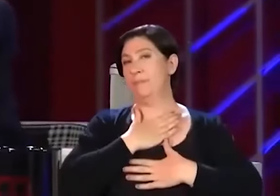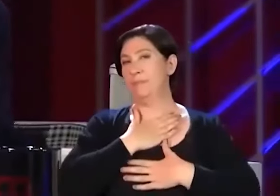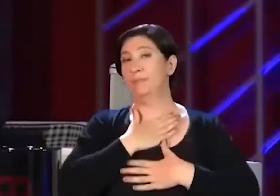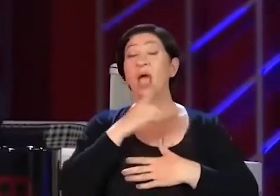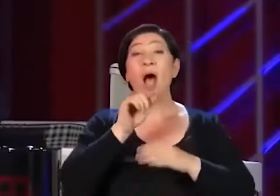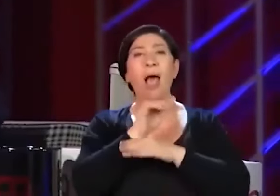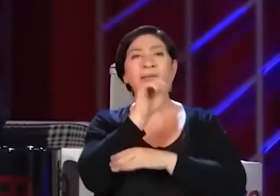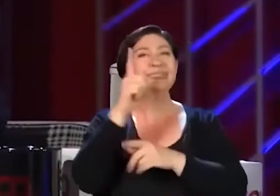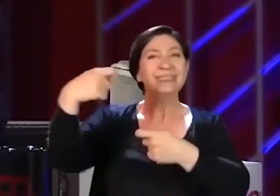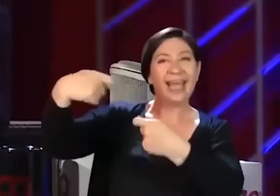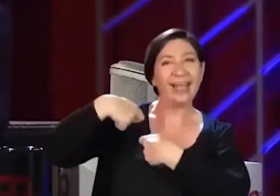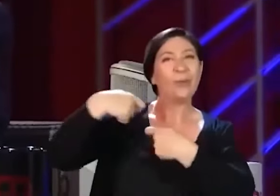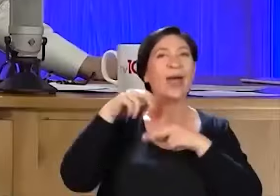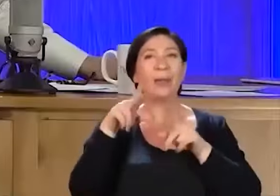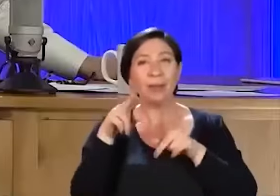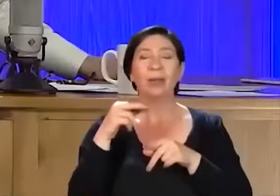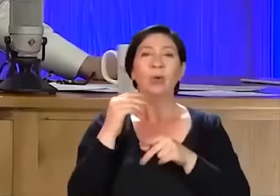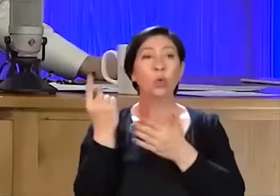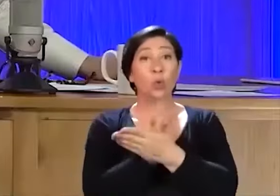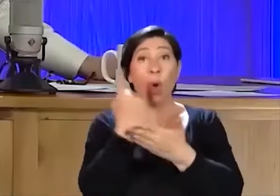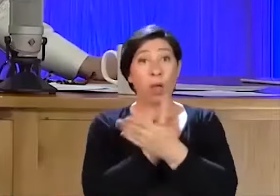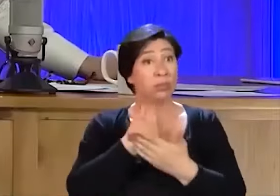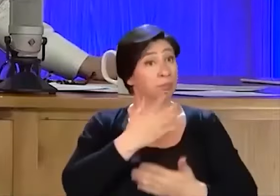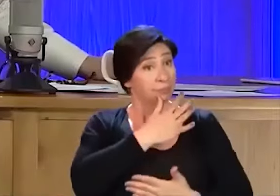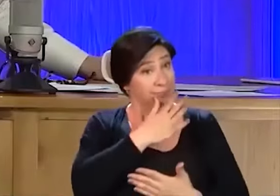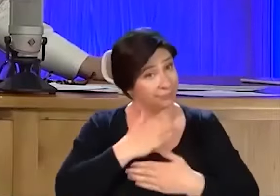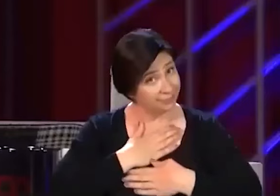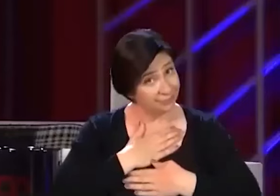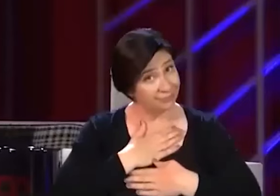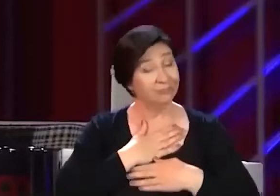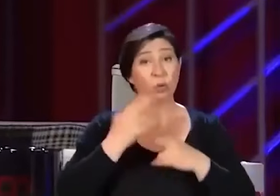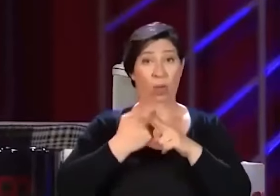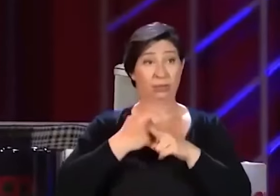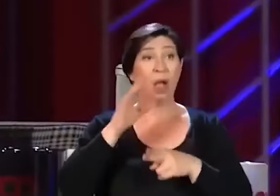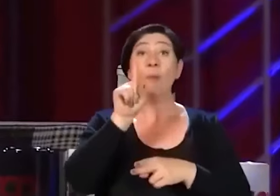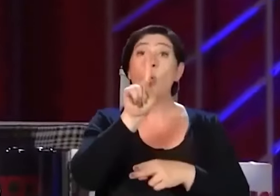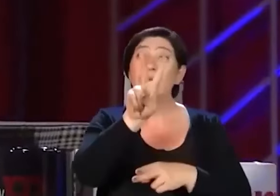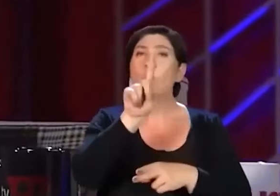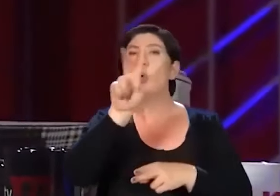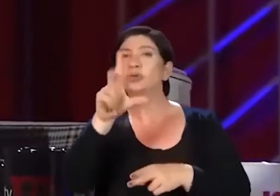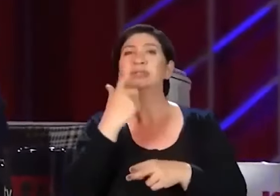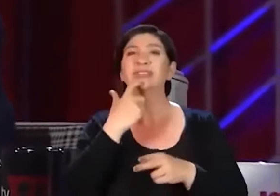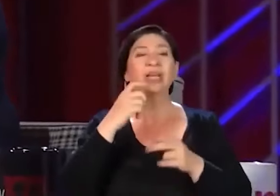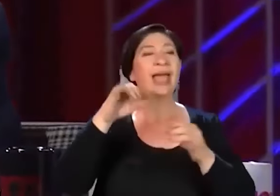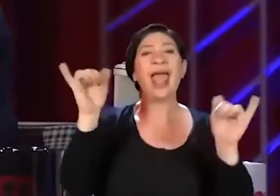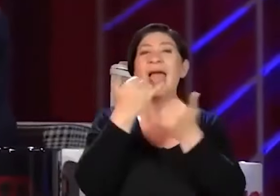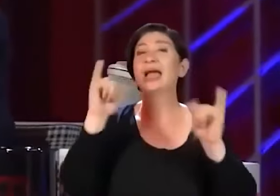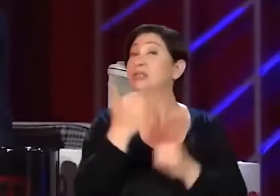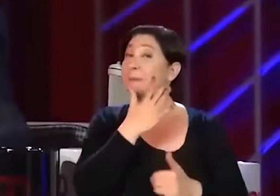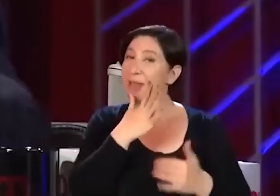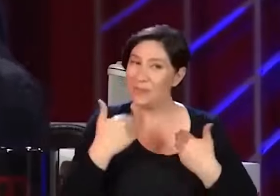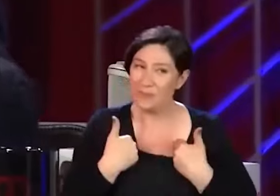hayat sizi yetiştiriyor ya. Ya ben Kur'an kursunu bilirim ama 12-13 yaşında çay partilerinde